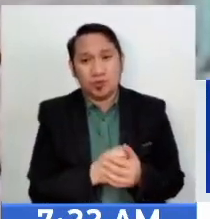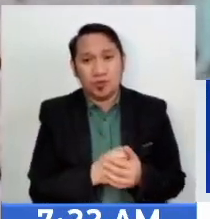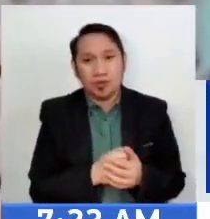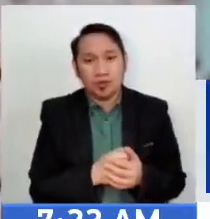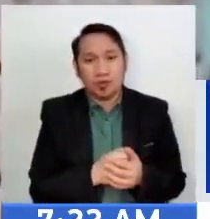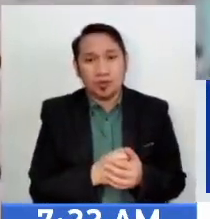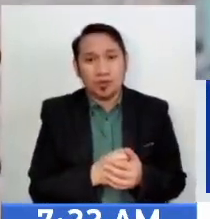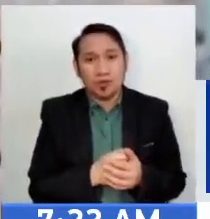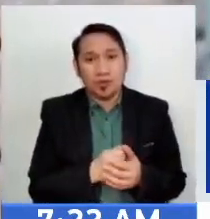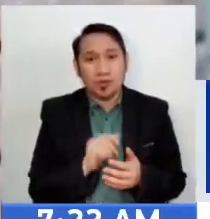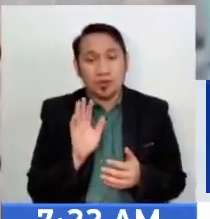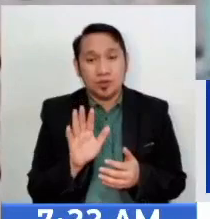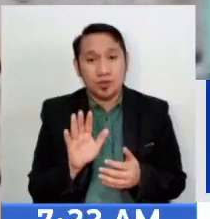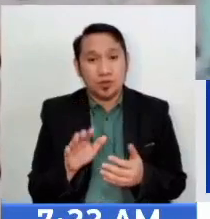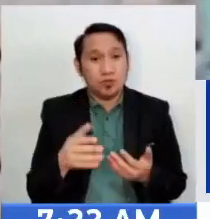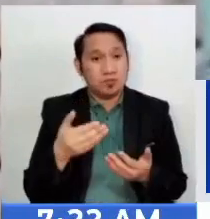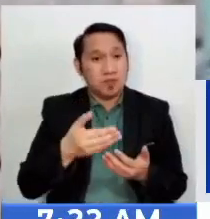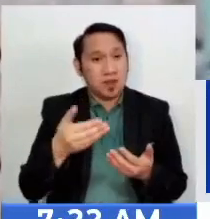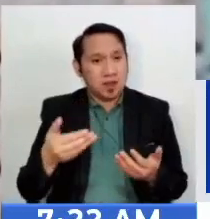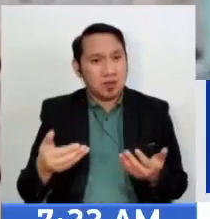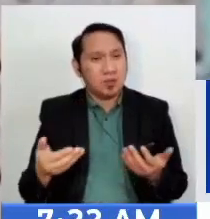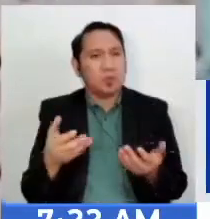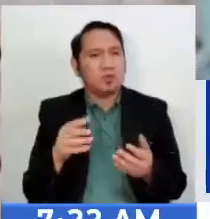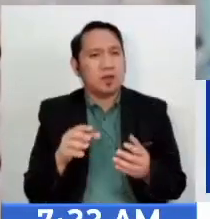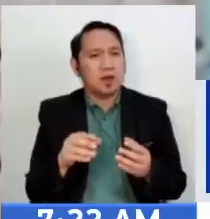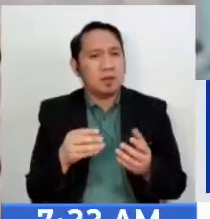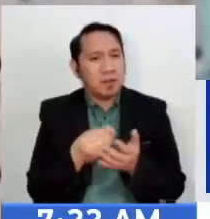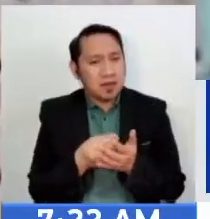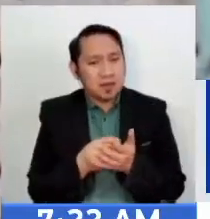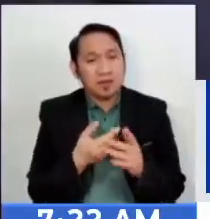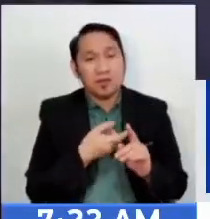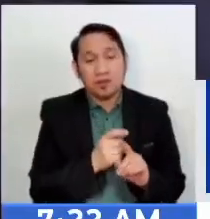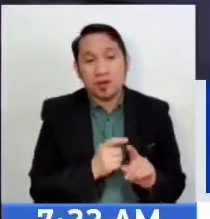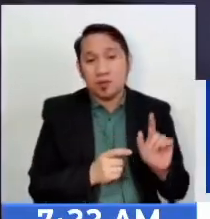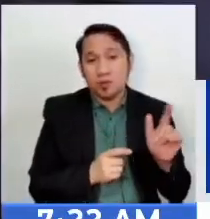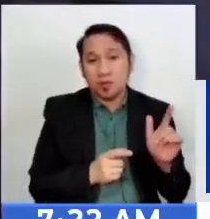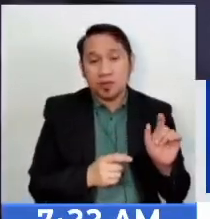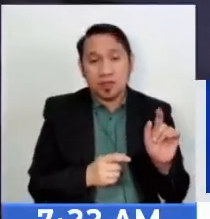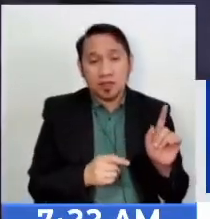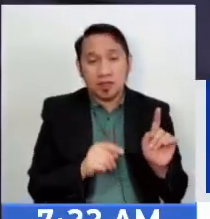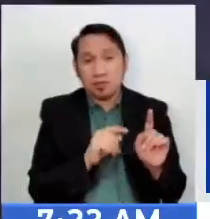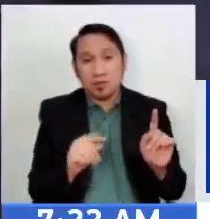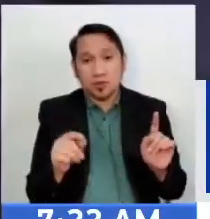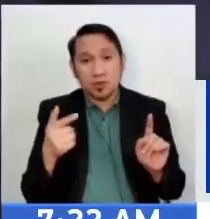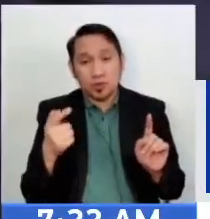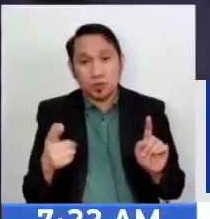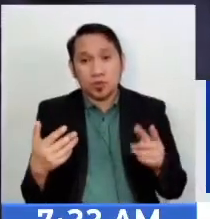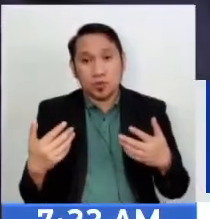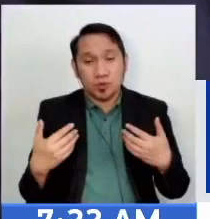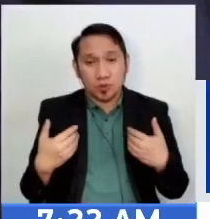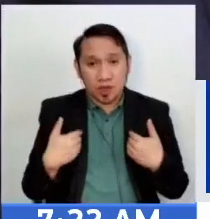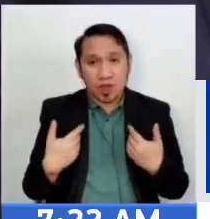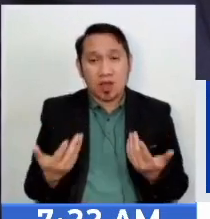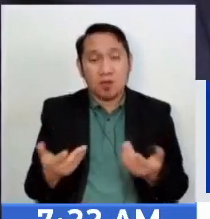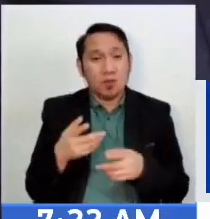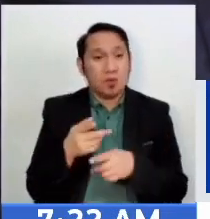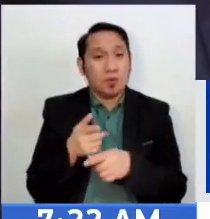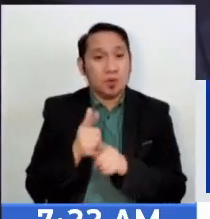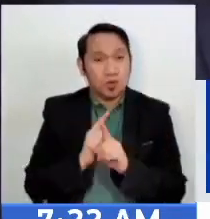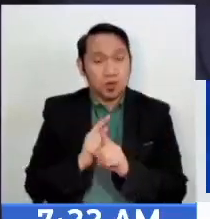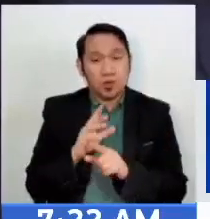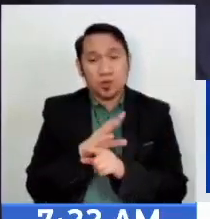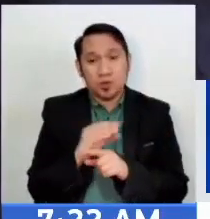mga asset at net worth noong 2011 hanggang 2021 para makakuha ng magandang bank loans at mas mababang insurance